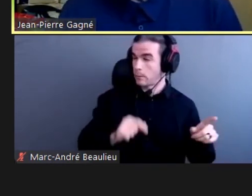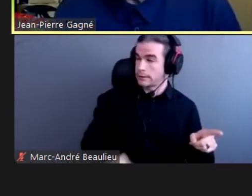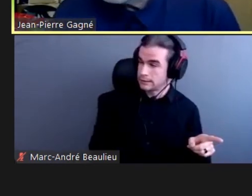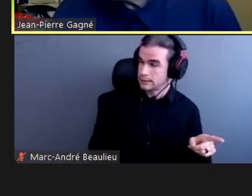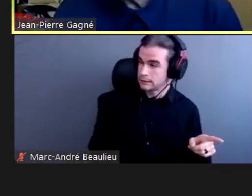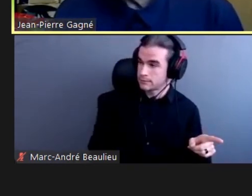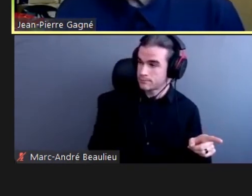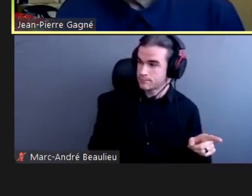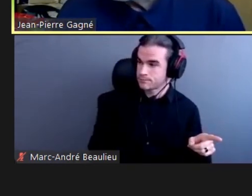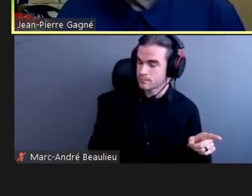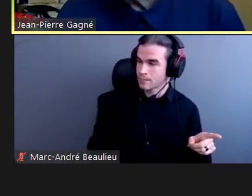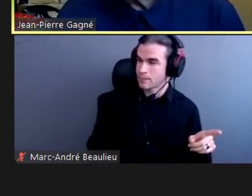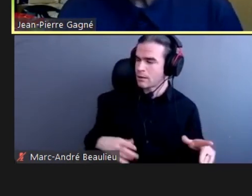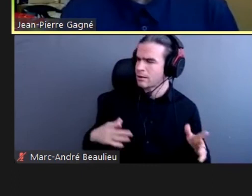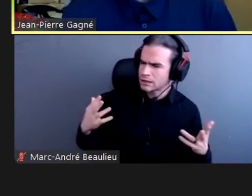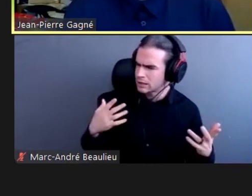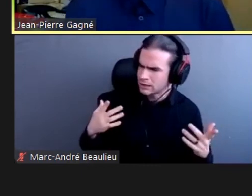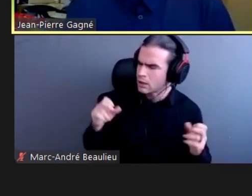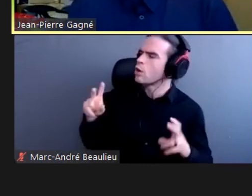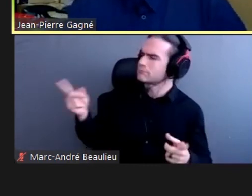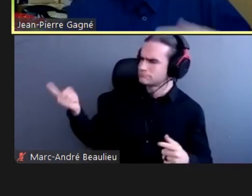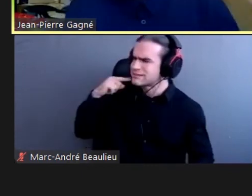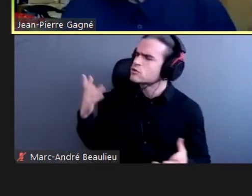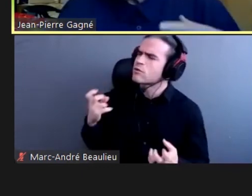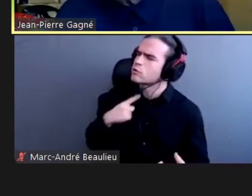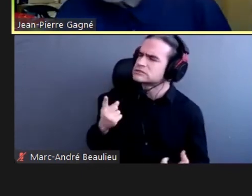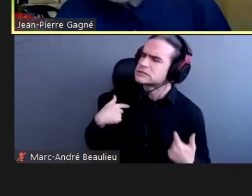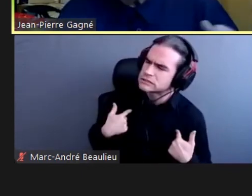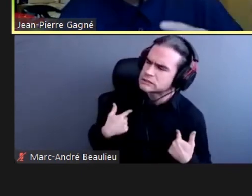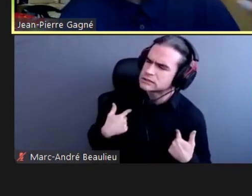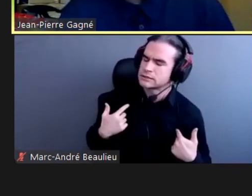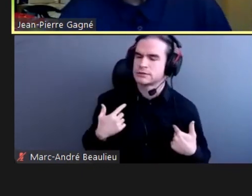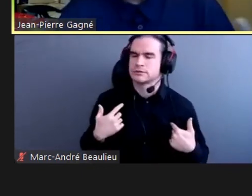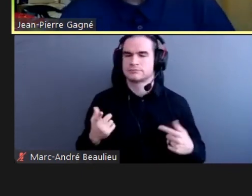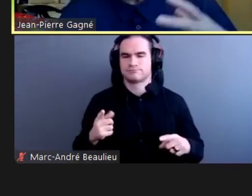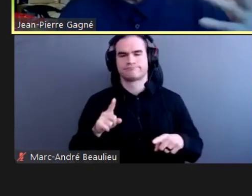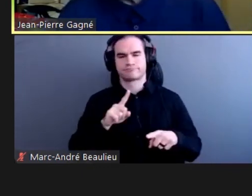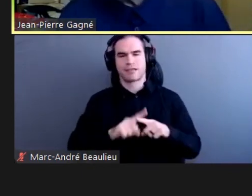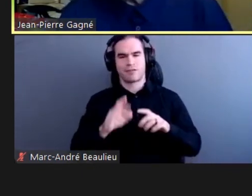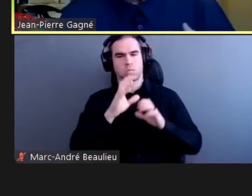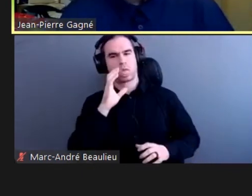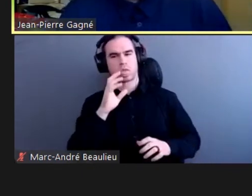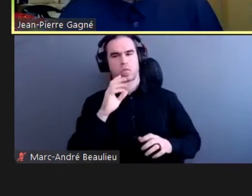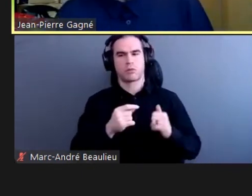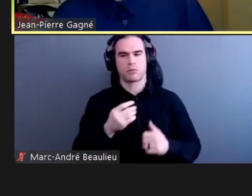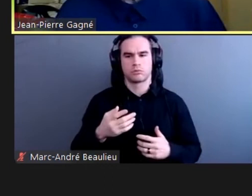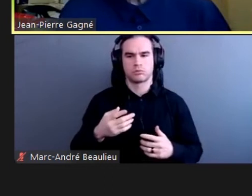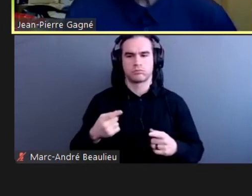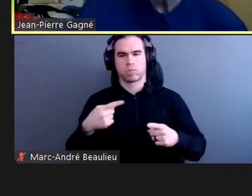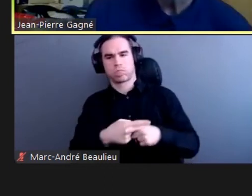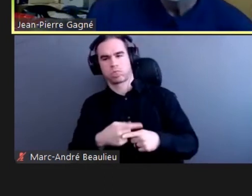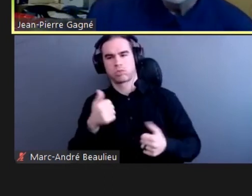après ça, dire « OK, là, je t'entends, c'est quoi donc que tu voulais dire? » Alors, de cette façon-là, on va éviter des bris de communication, puis des malentendus, puis des fois